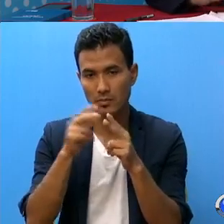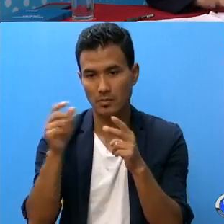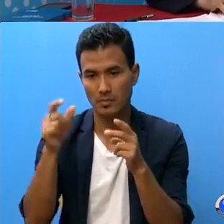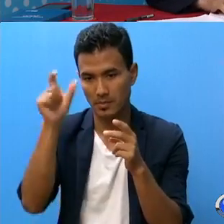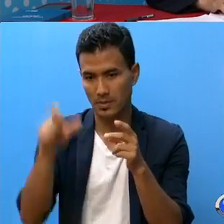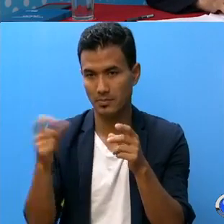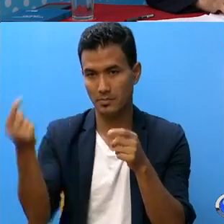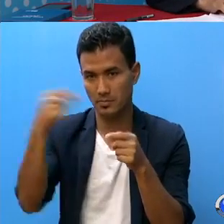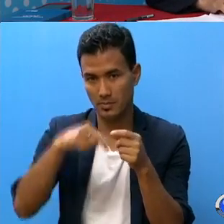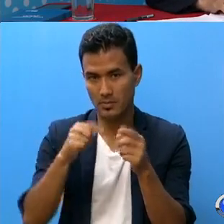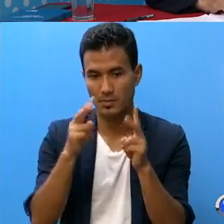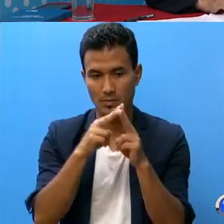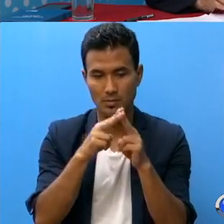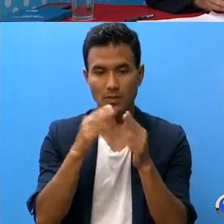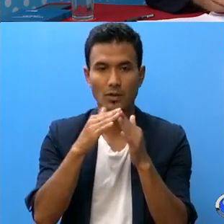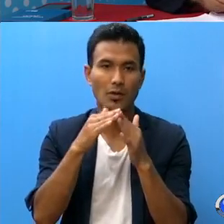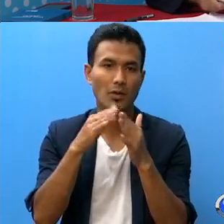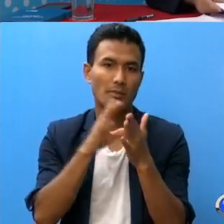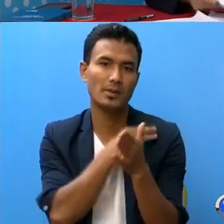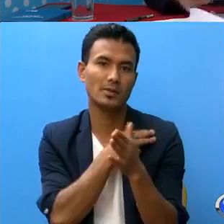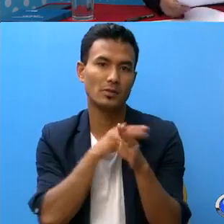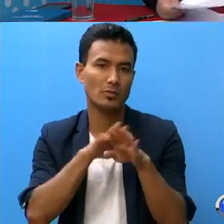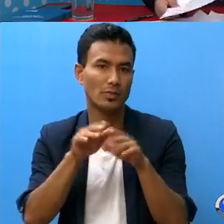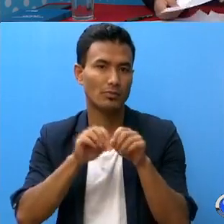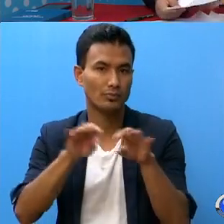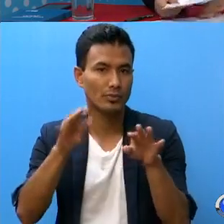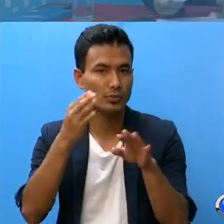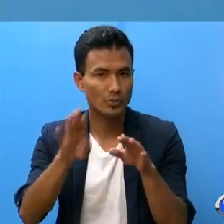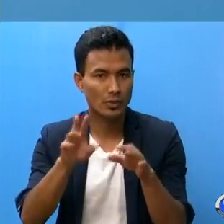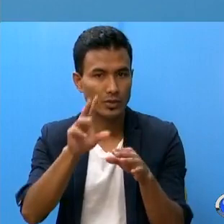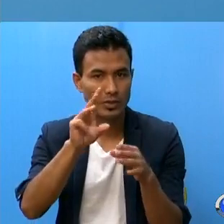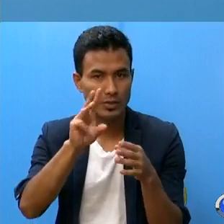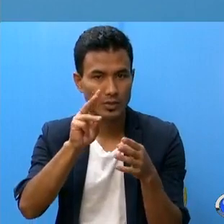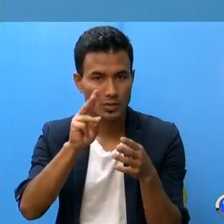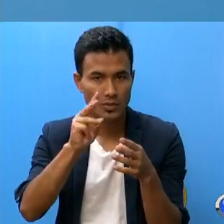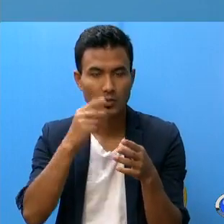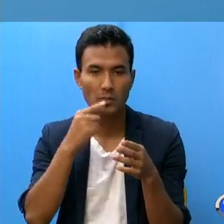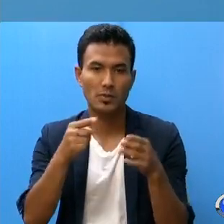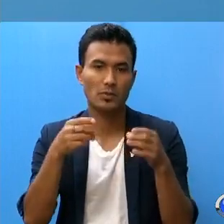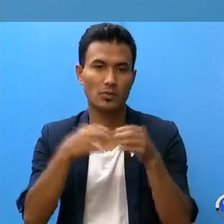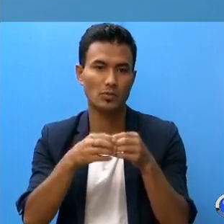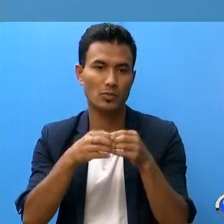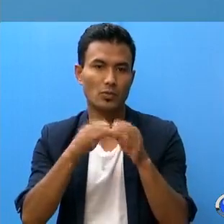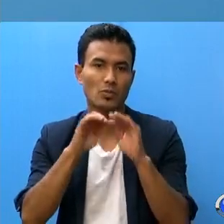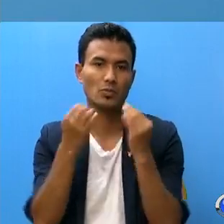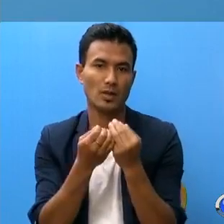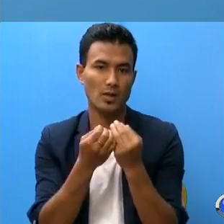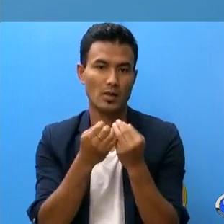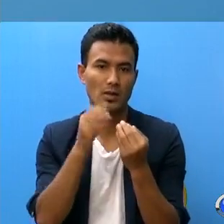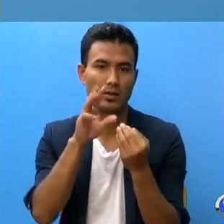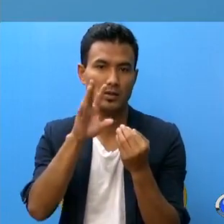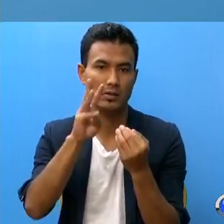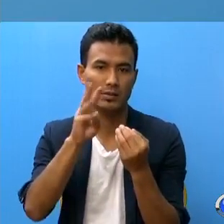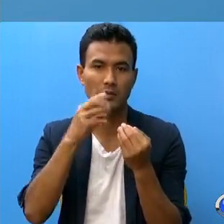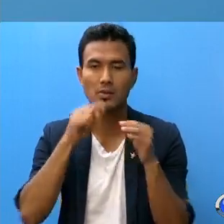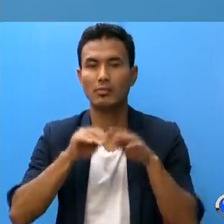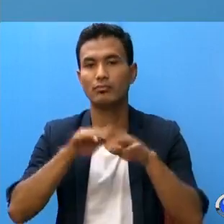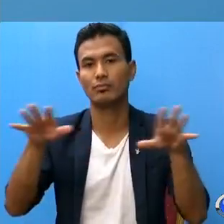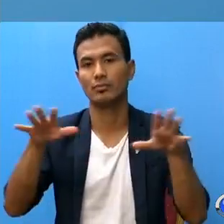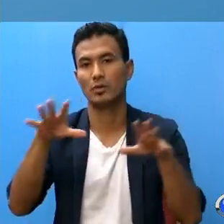विखें पूस्तेश्ट इस्टों अगास प्लिट